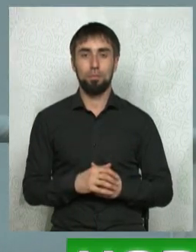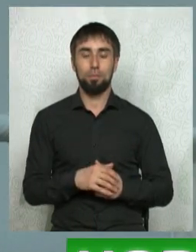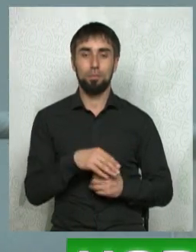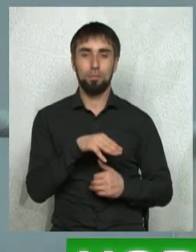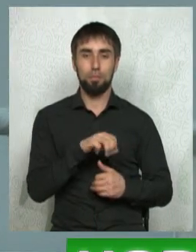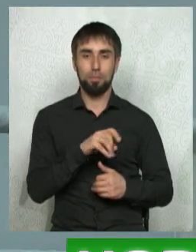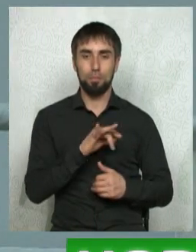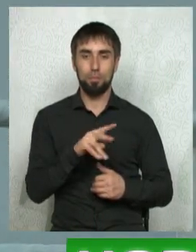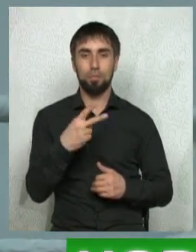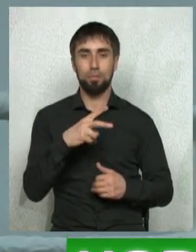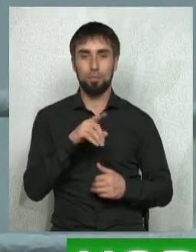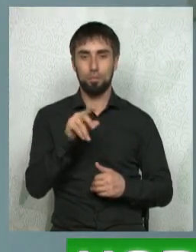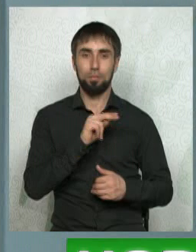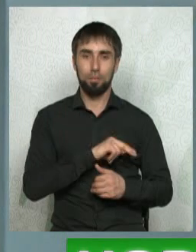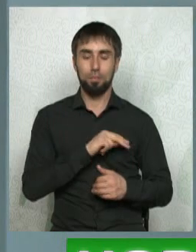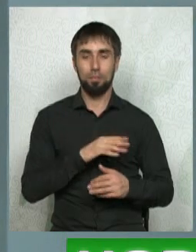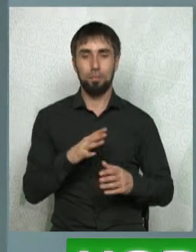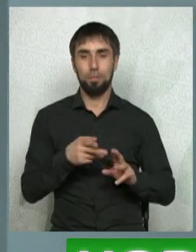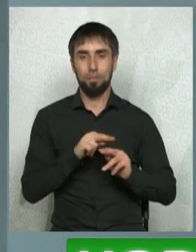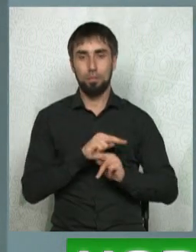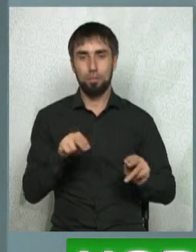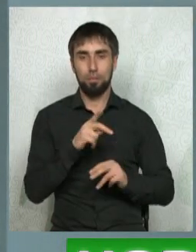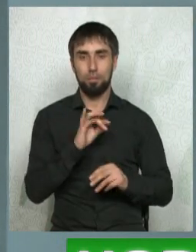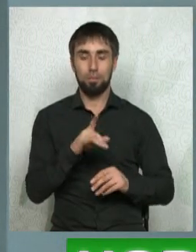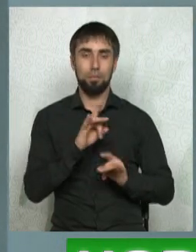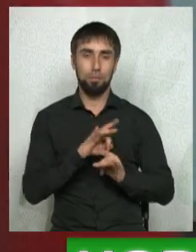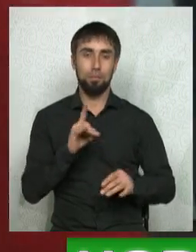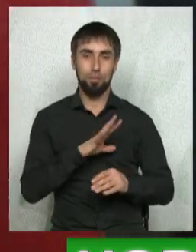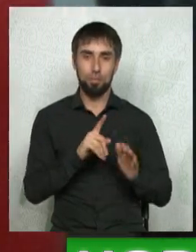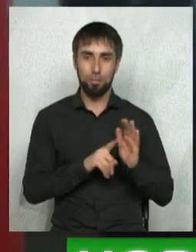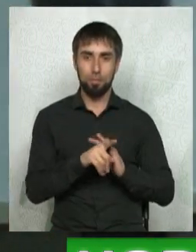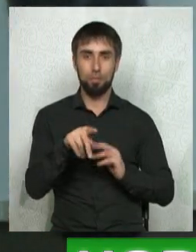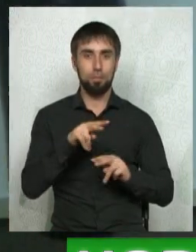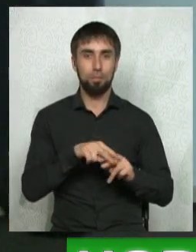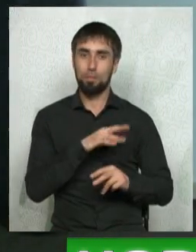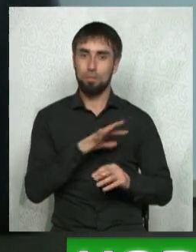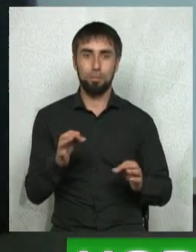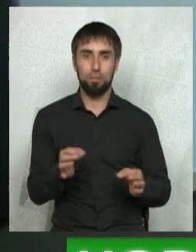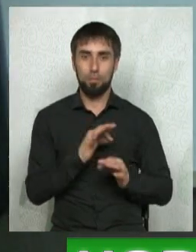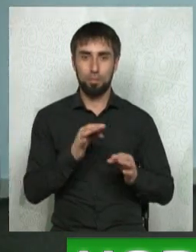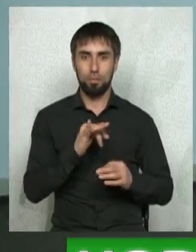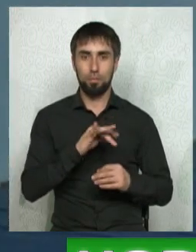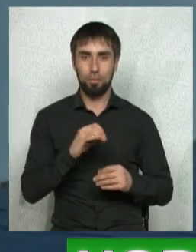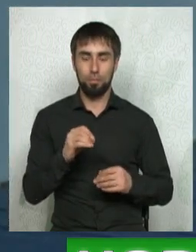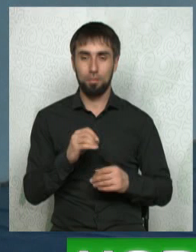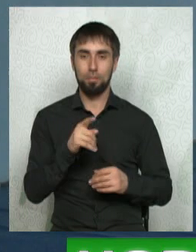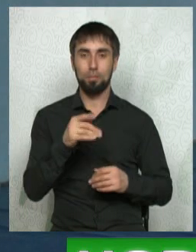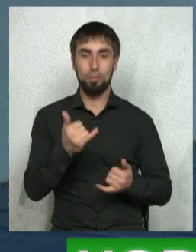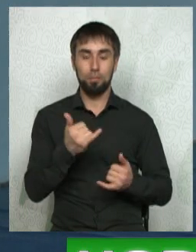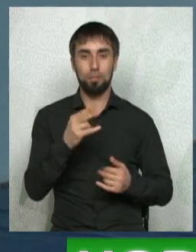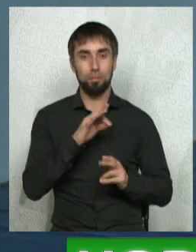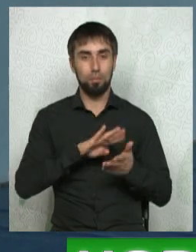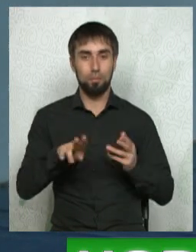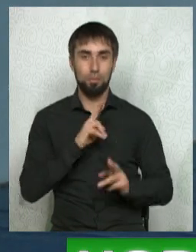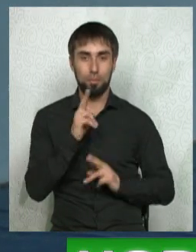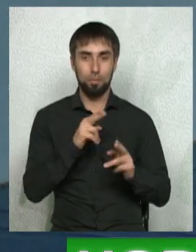Тамерлан уже более 20 лет работает тренером по боксу. Рассказывает, что поначалу здесь не было никаких условий. Сейчас же, после обращения